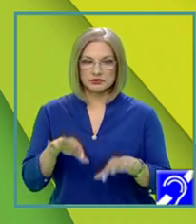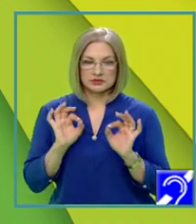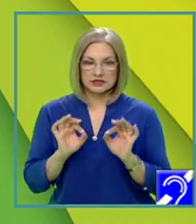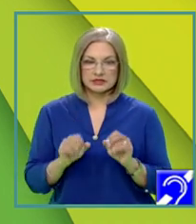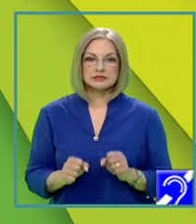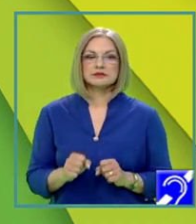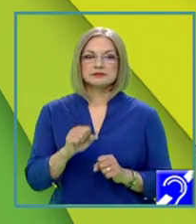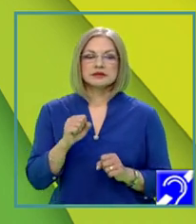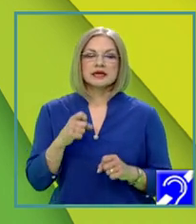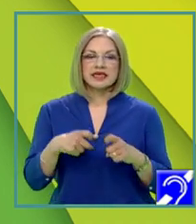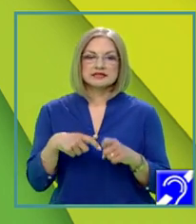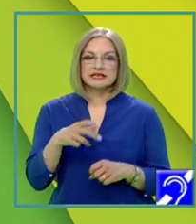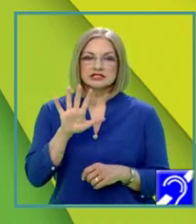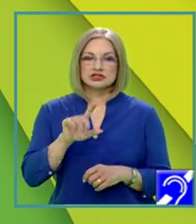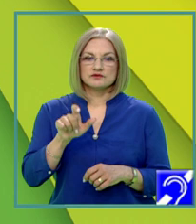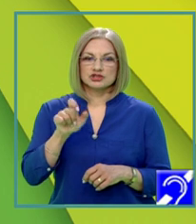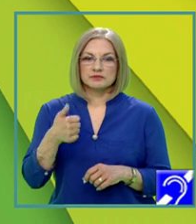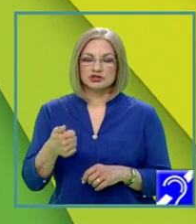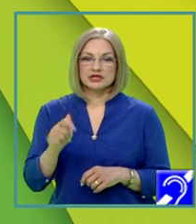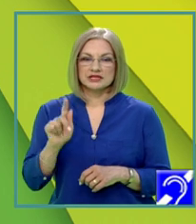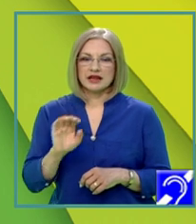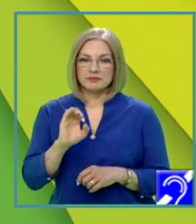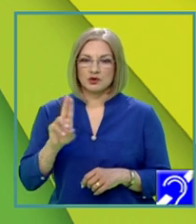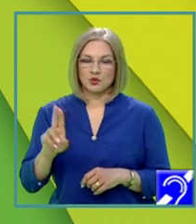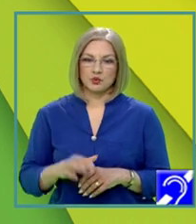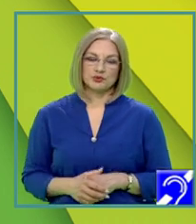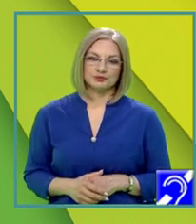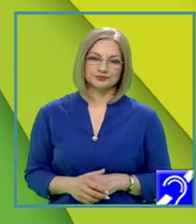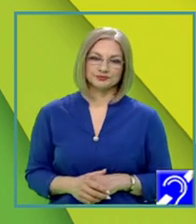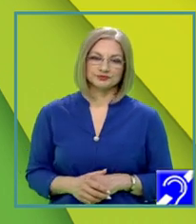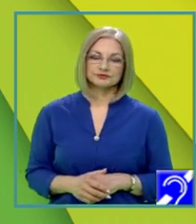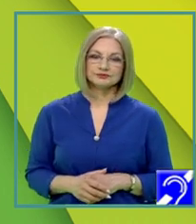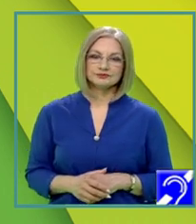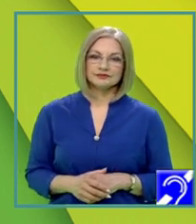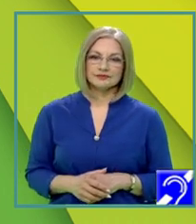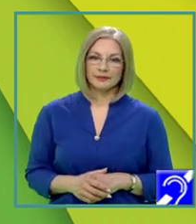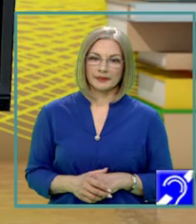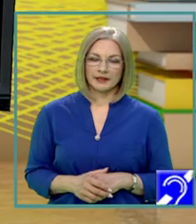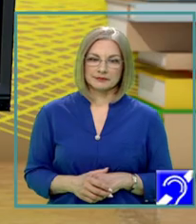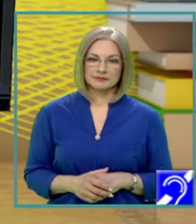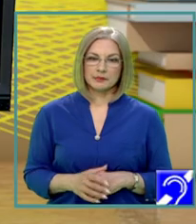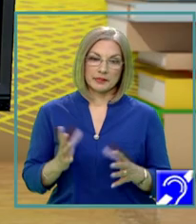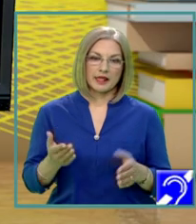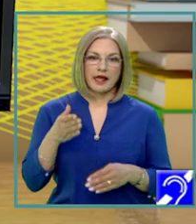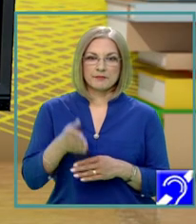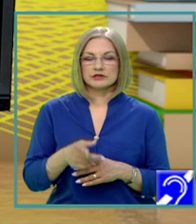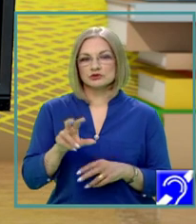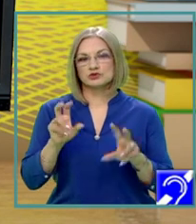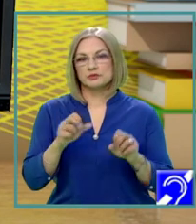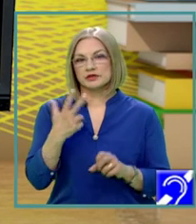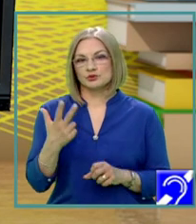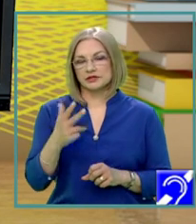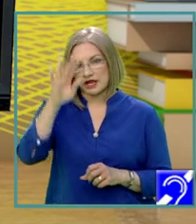5,76 de g adică masă care sa obținut lucrăm cu un randament de 90% am ajuns la subiectul trei